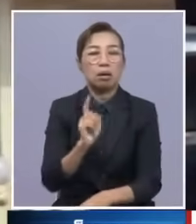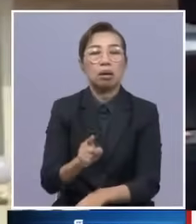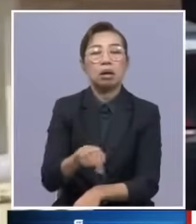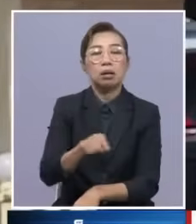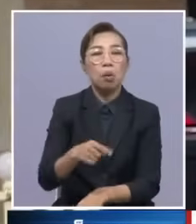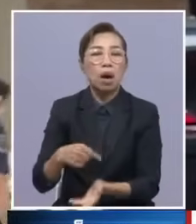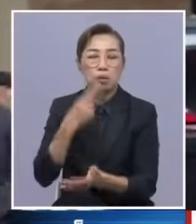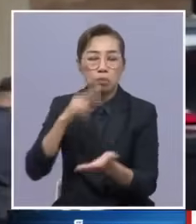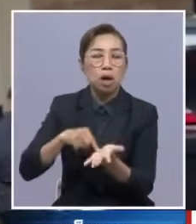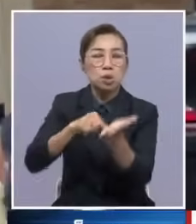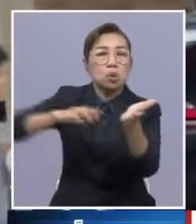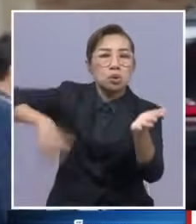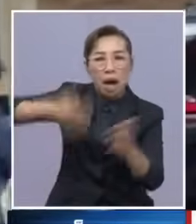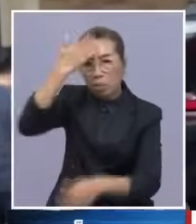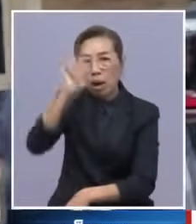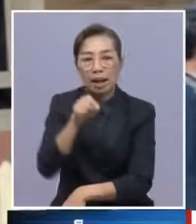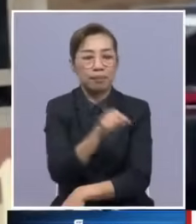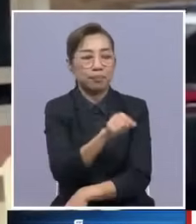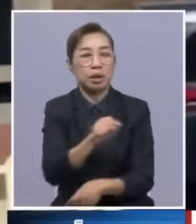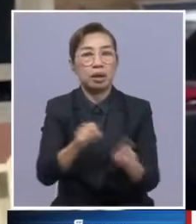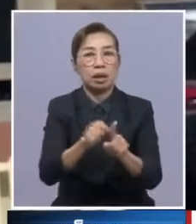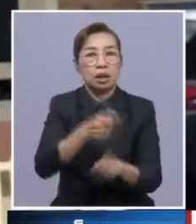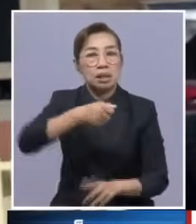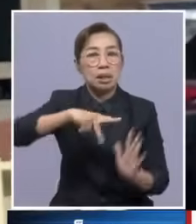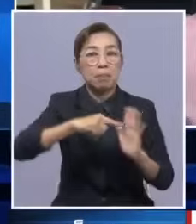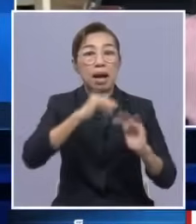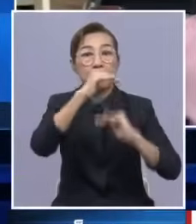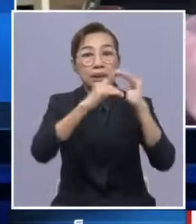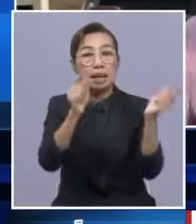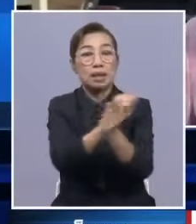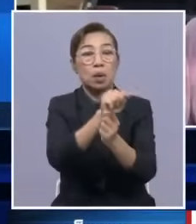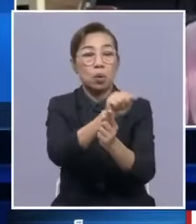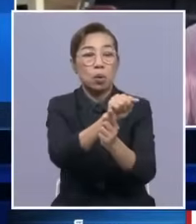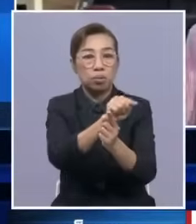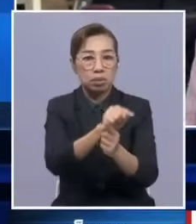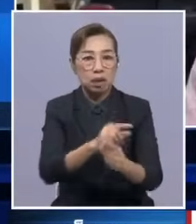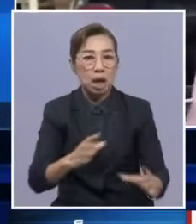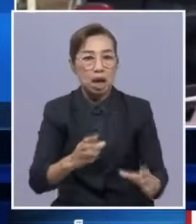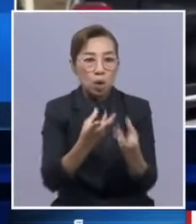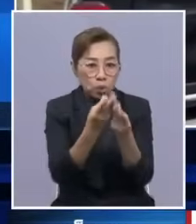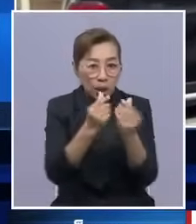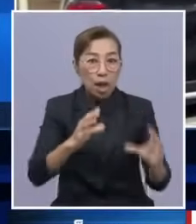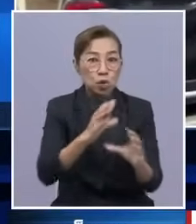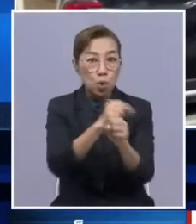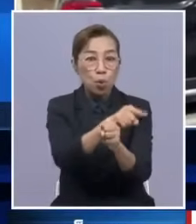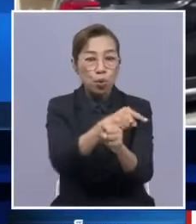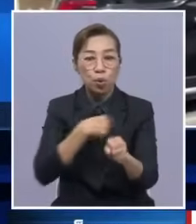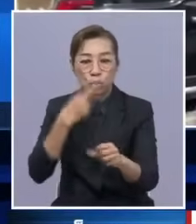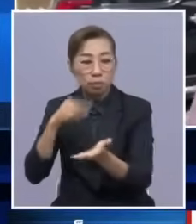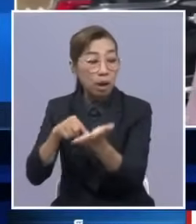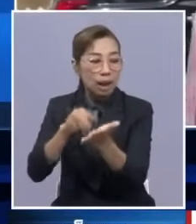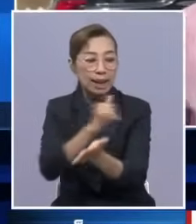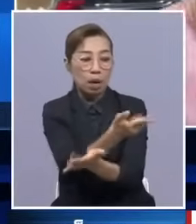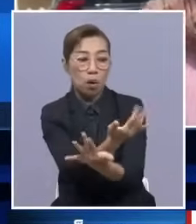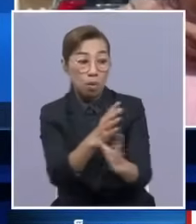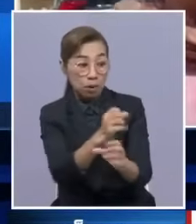ของสภาพัฒน์เนี่ยมีการเติมรายงานของสภาพัฒน์เข้าไปประกอบ คือรอตัวเลขสภาพัฒน์อยู่ ค่ะแล้วก็มีการ